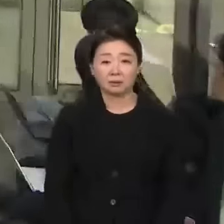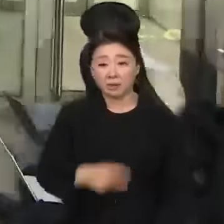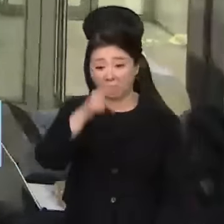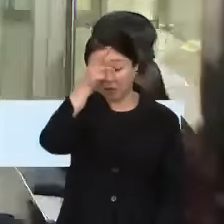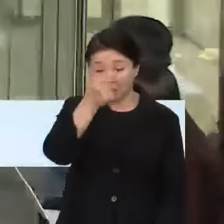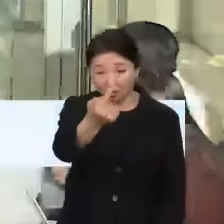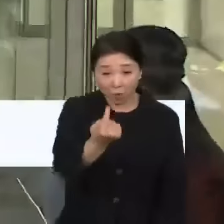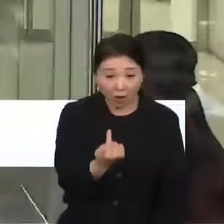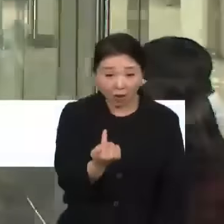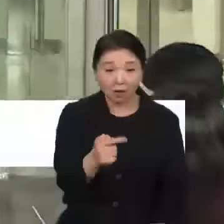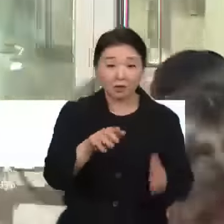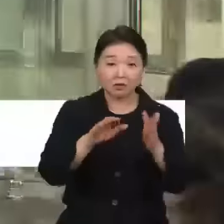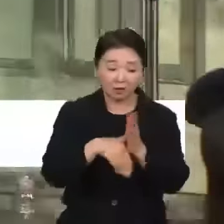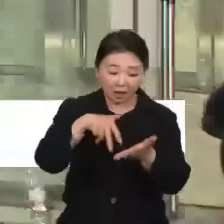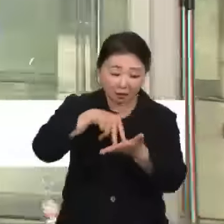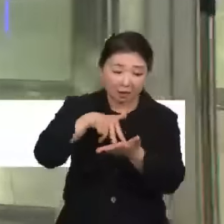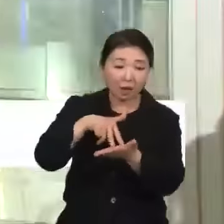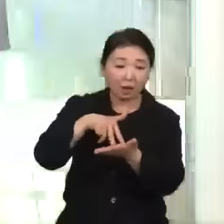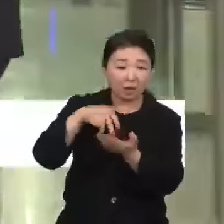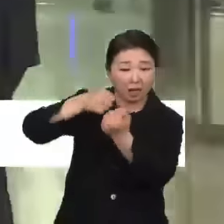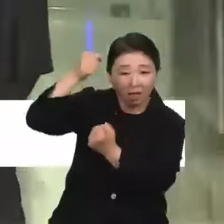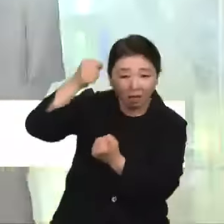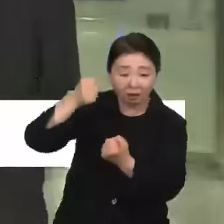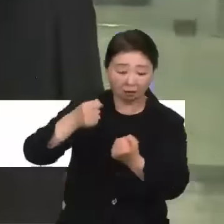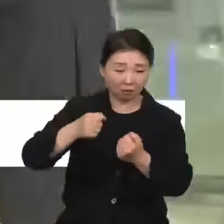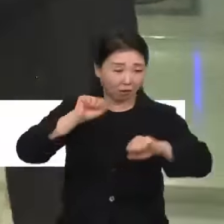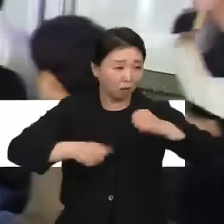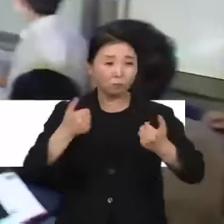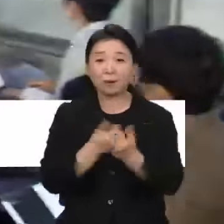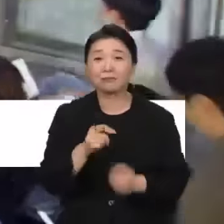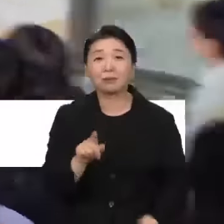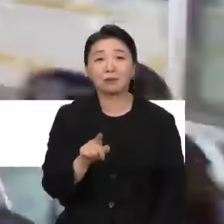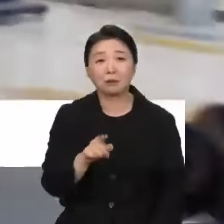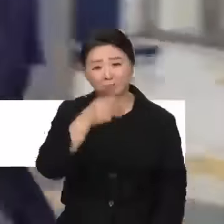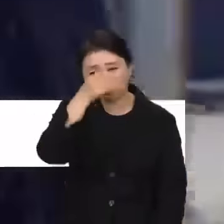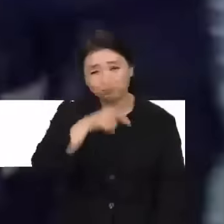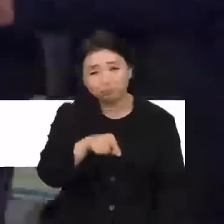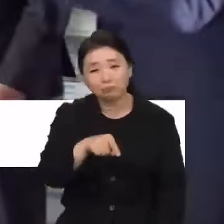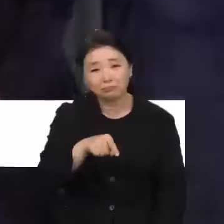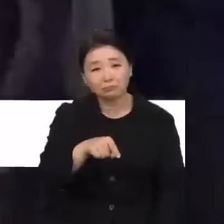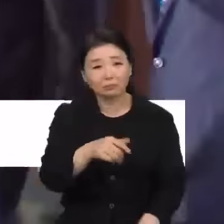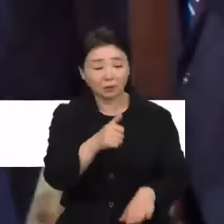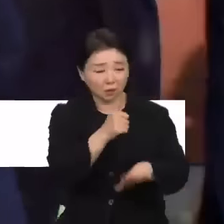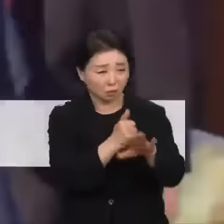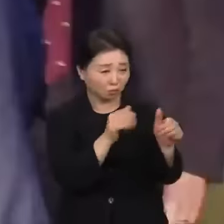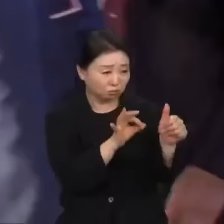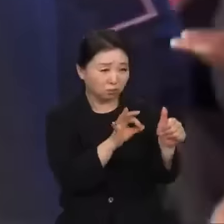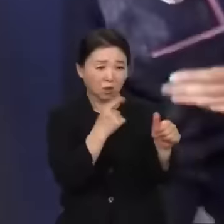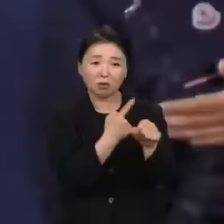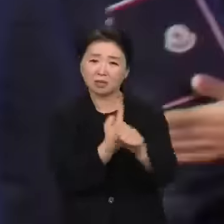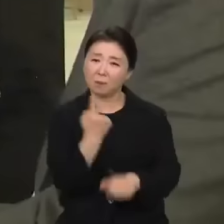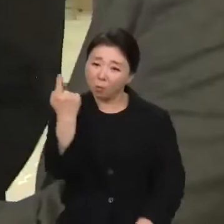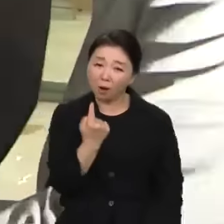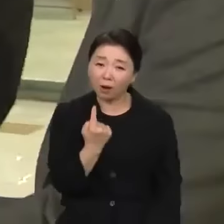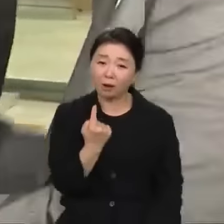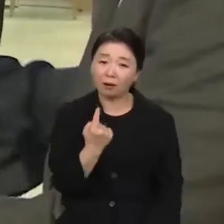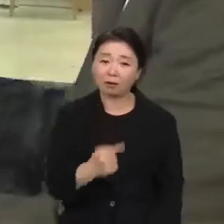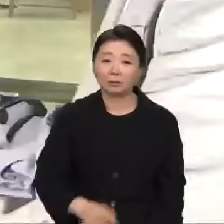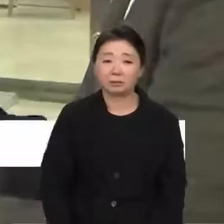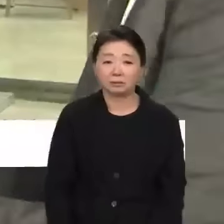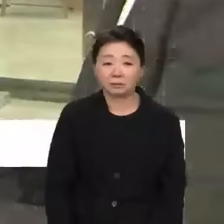경찰에 나와서는 입장문과 정반대 행보를 보인 겁니다. 김 씨는 결국 6시간 만에 나왔습니다.